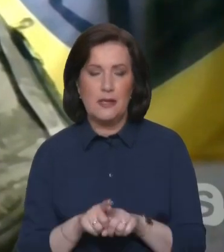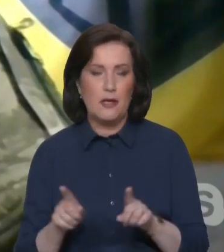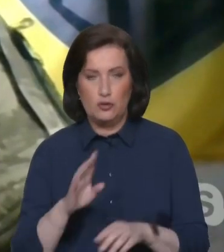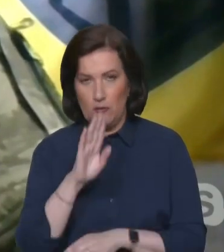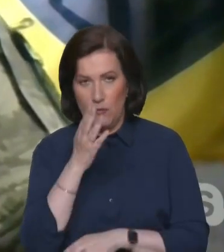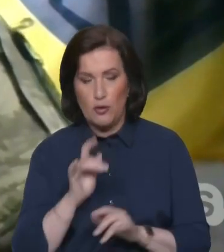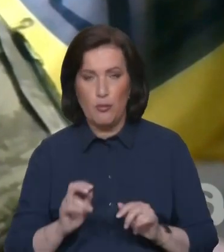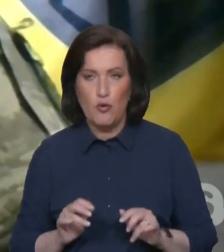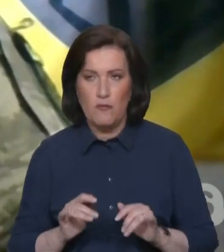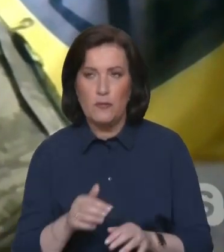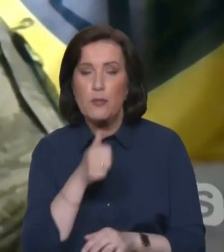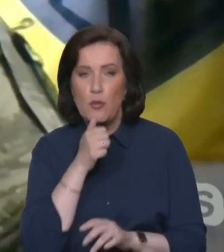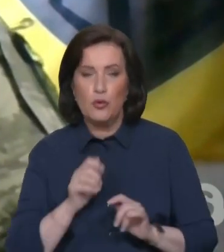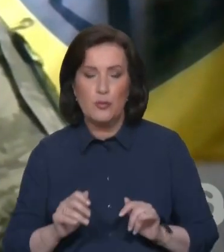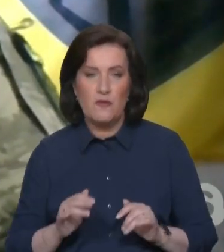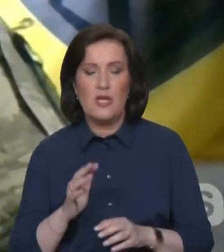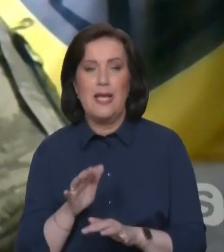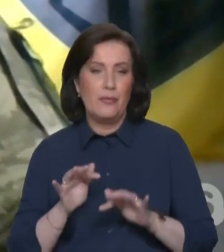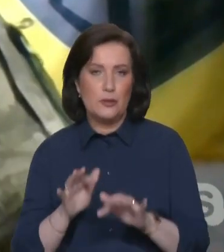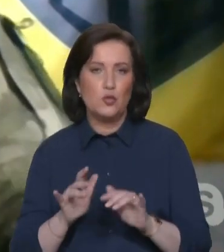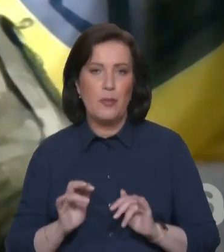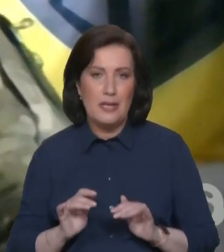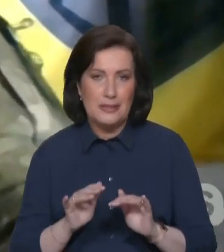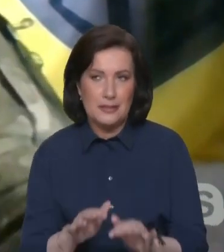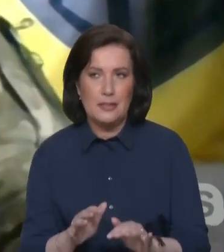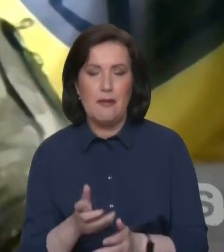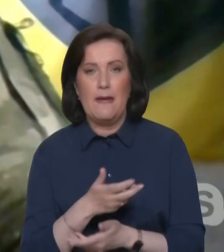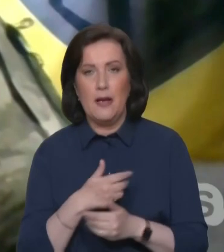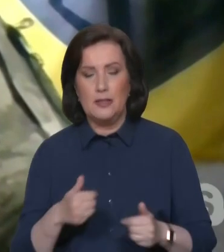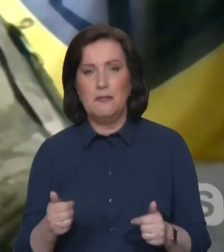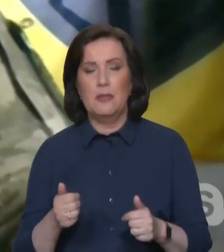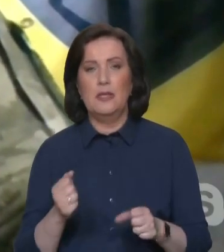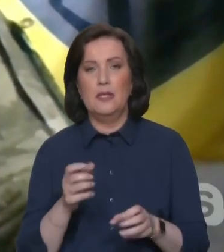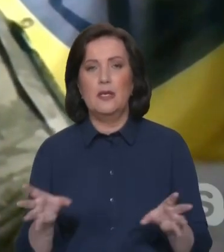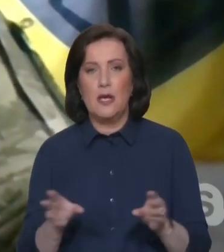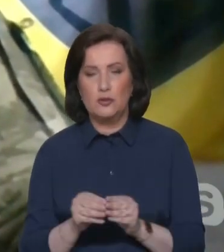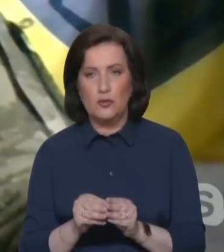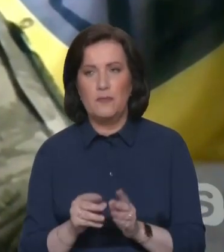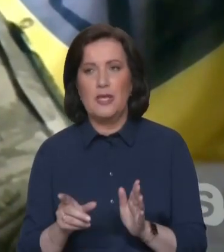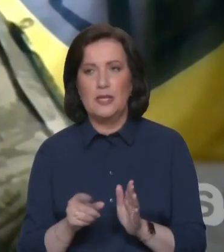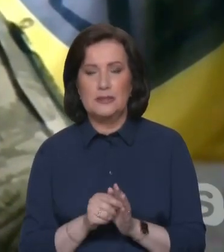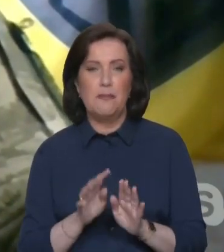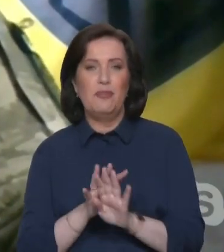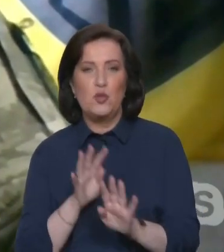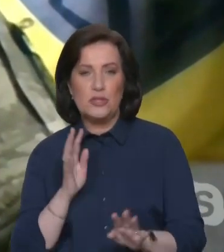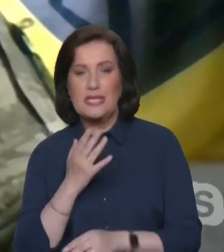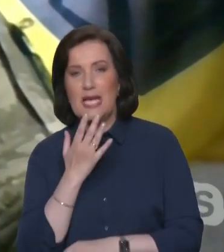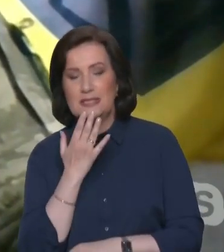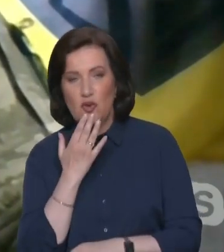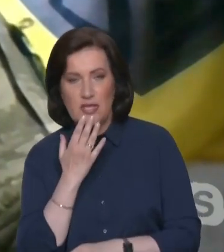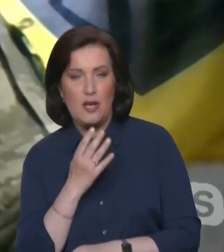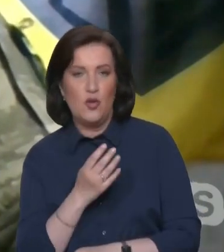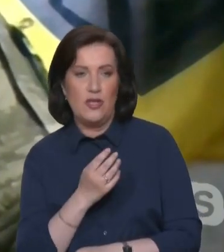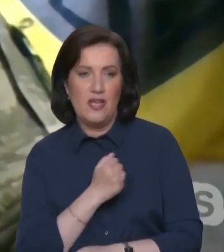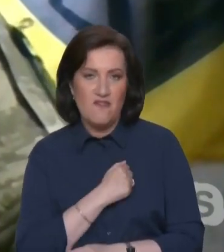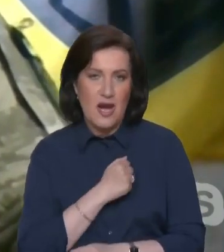ворог пробує проводити наступальні дії, але ми разом із підрозділами і Національної гвардії,